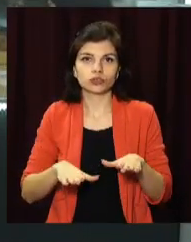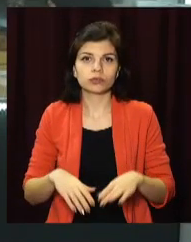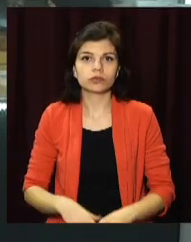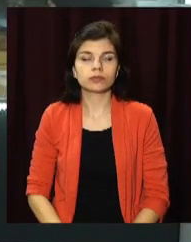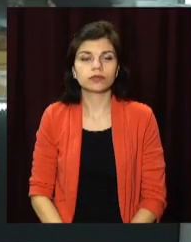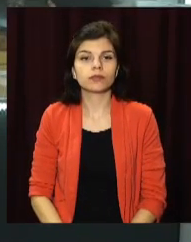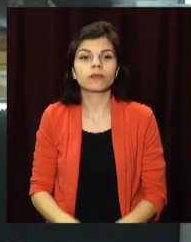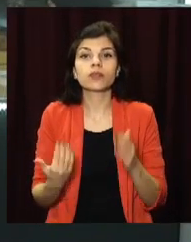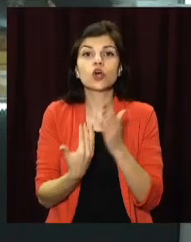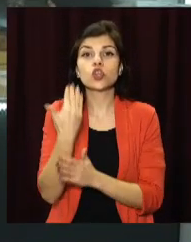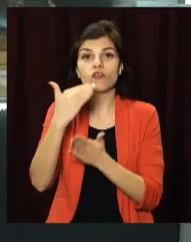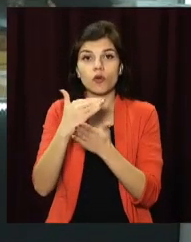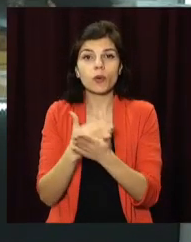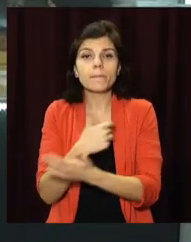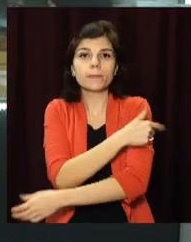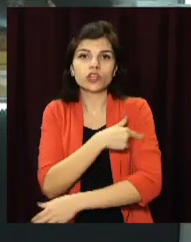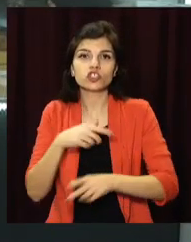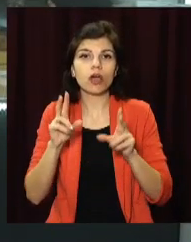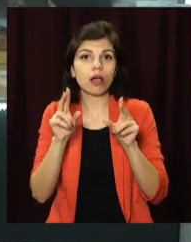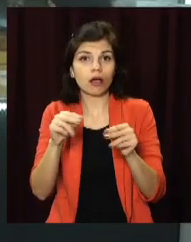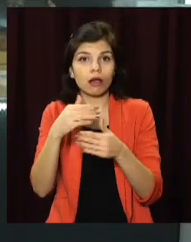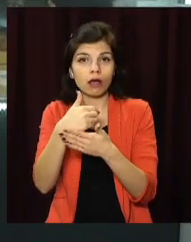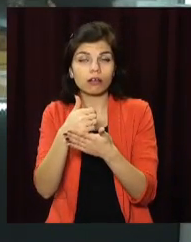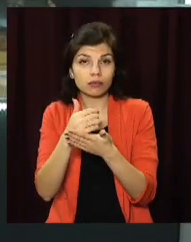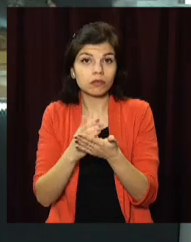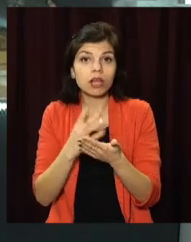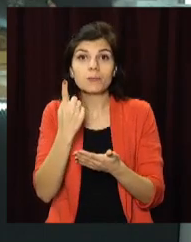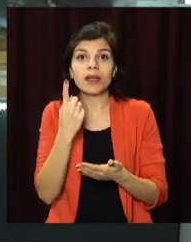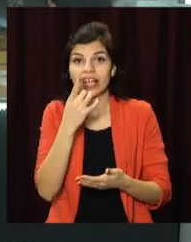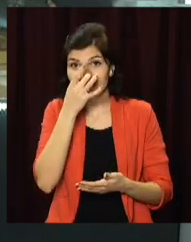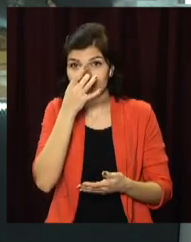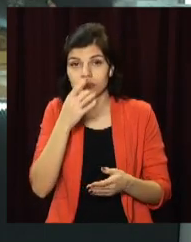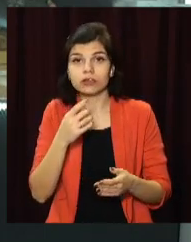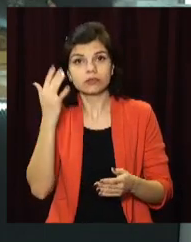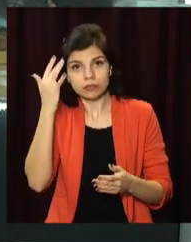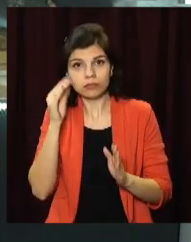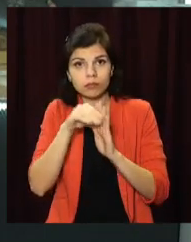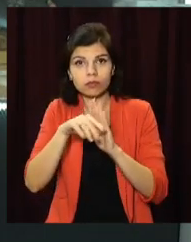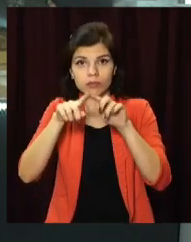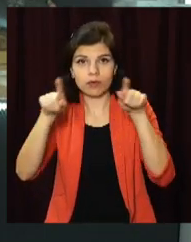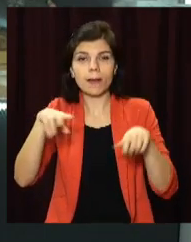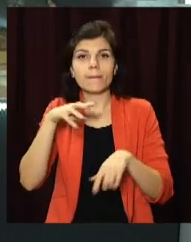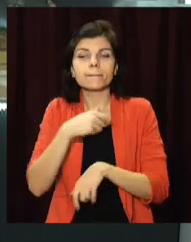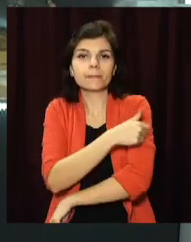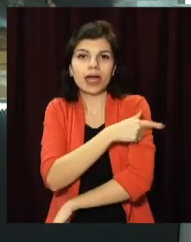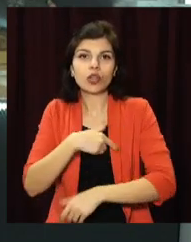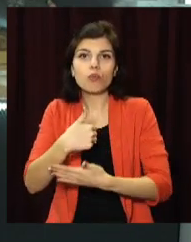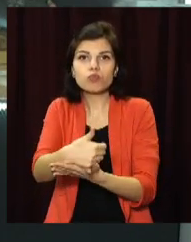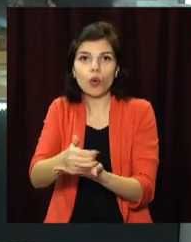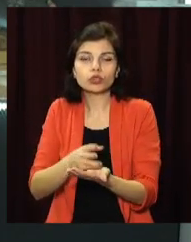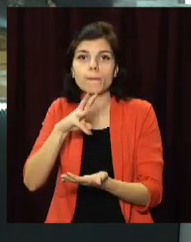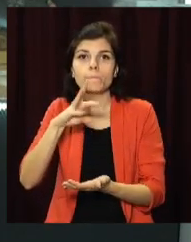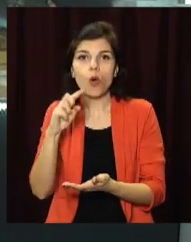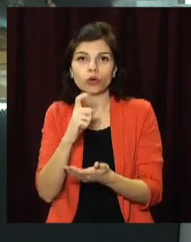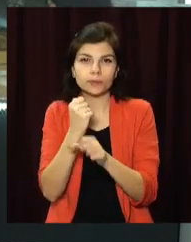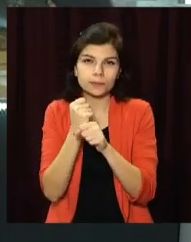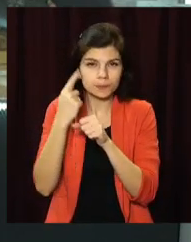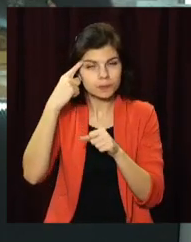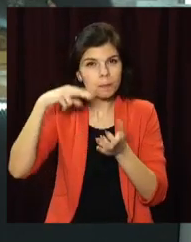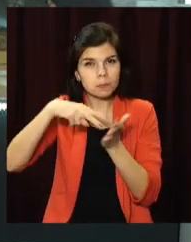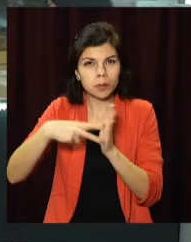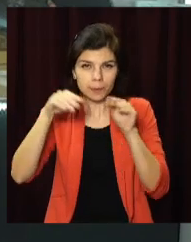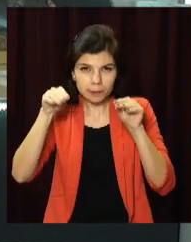Нова програма медичних гарантій. З 1 квітня в Україні планують ввести додаткові пакети медпослуг. А ще МОЗ розробило національну